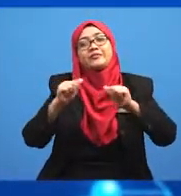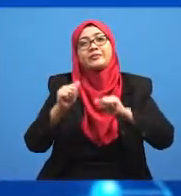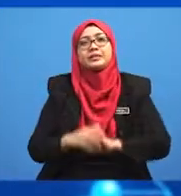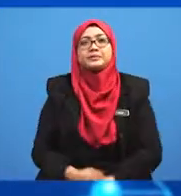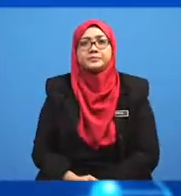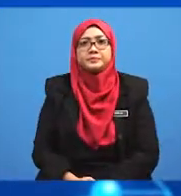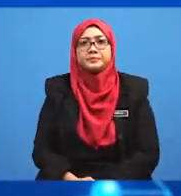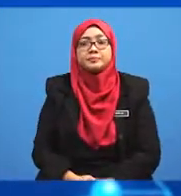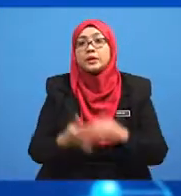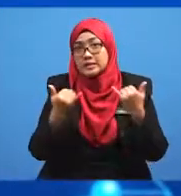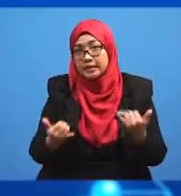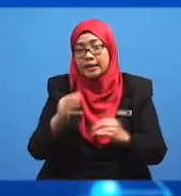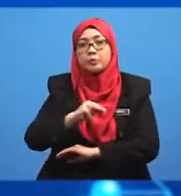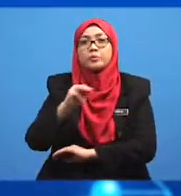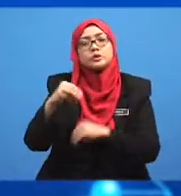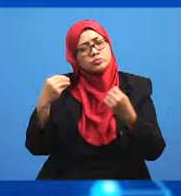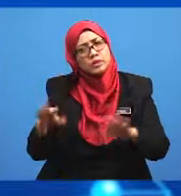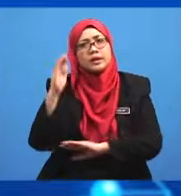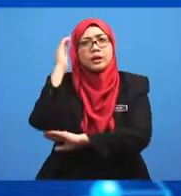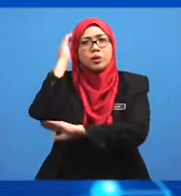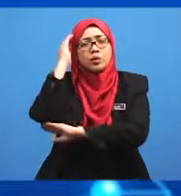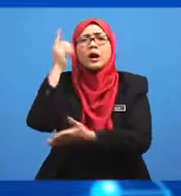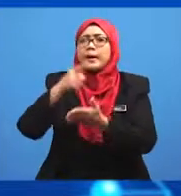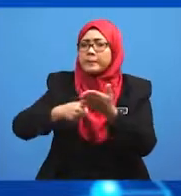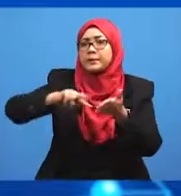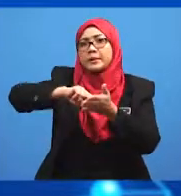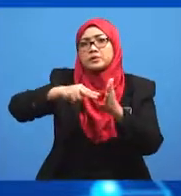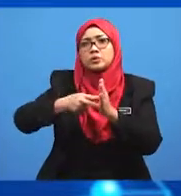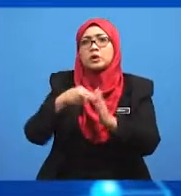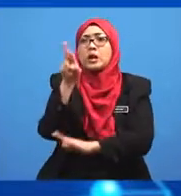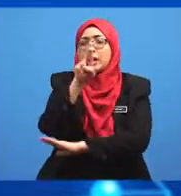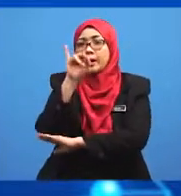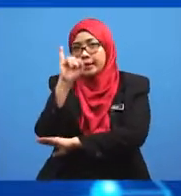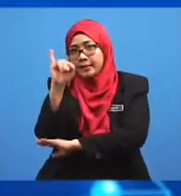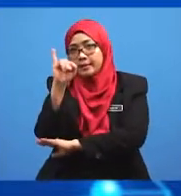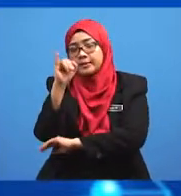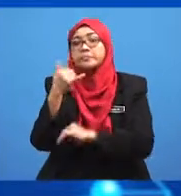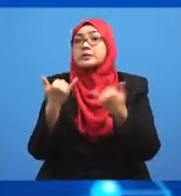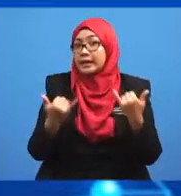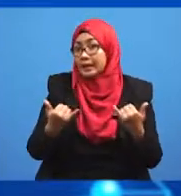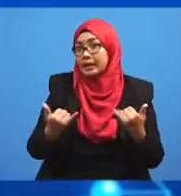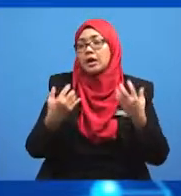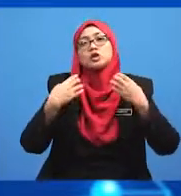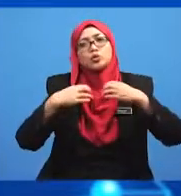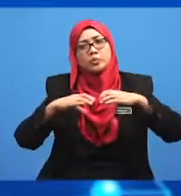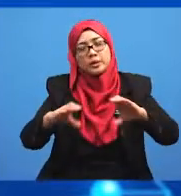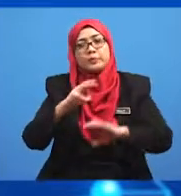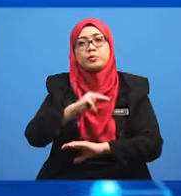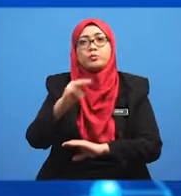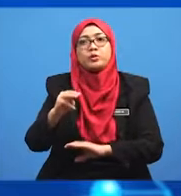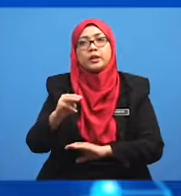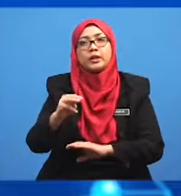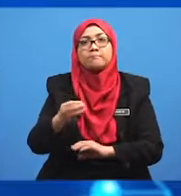Sekarang murid-murid telah tahu apa yang dimaksudkan dengan radioisotop. Cuba murid-murid senaraikan bahan